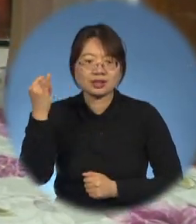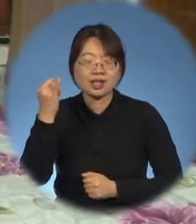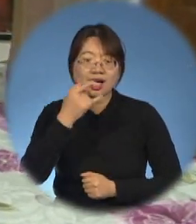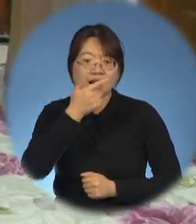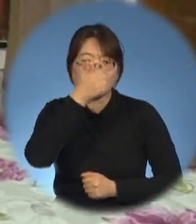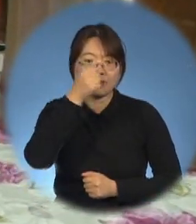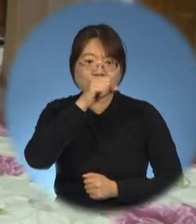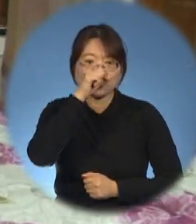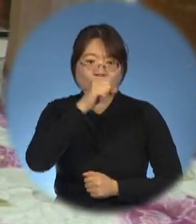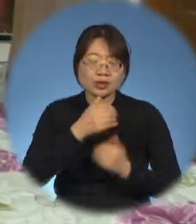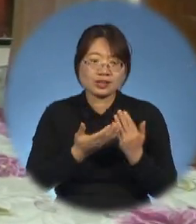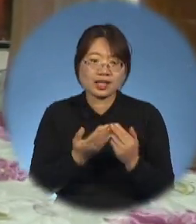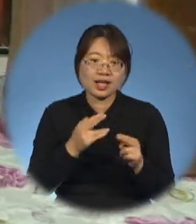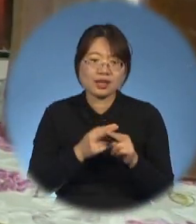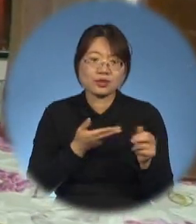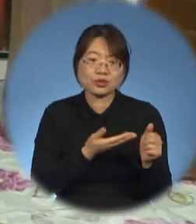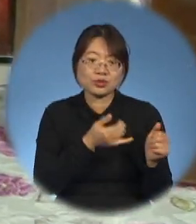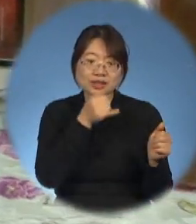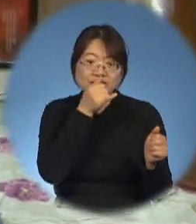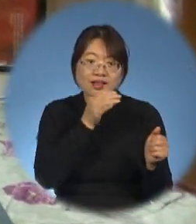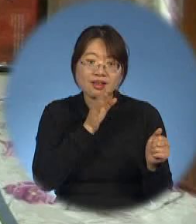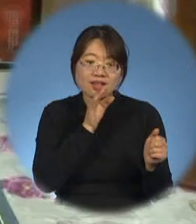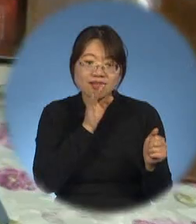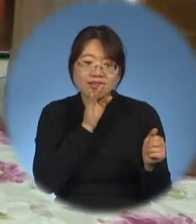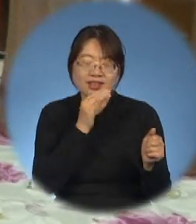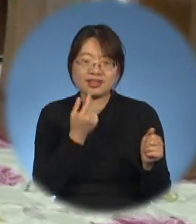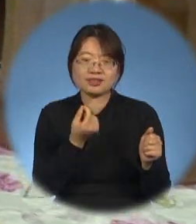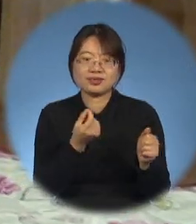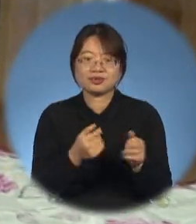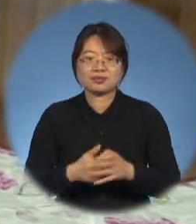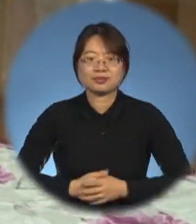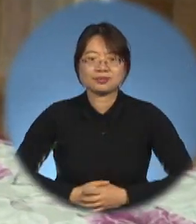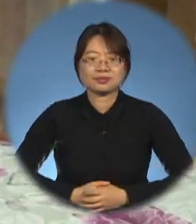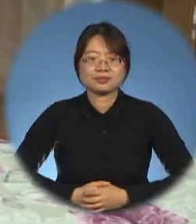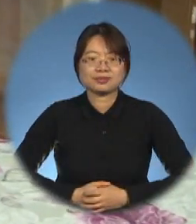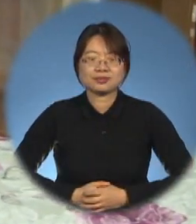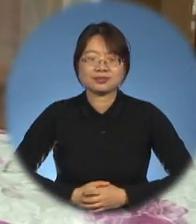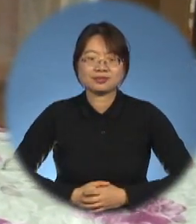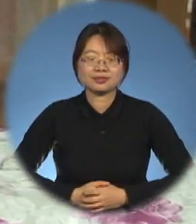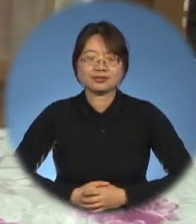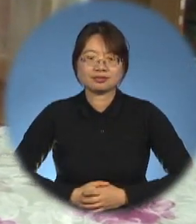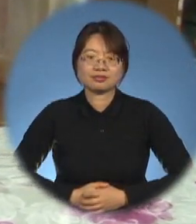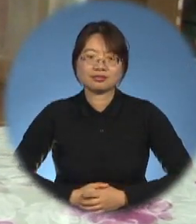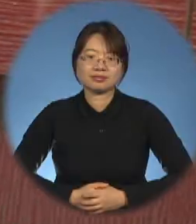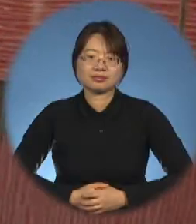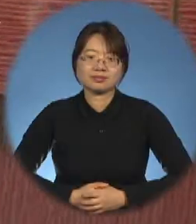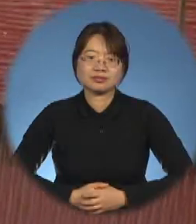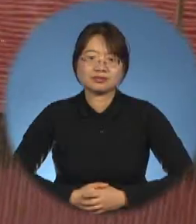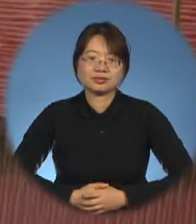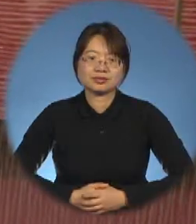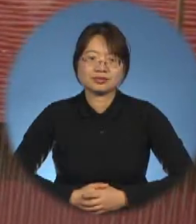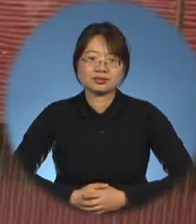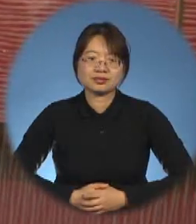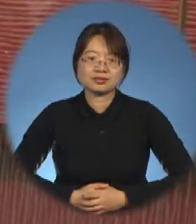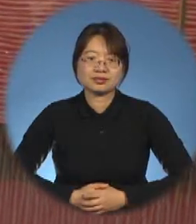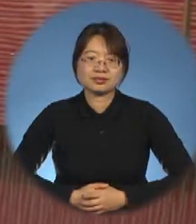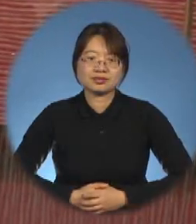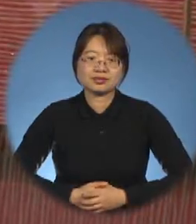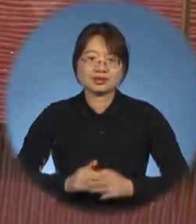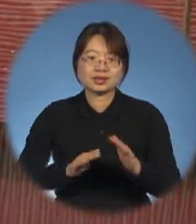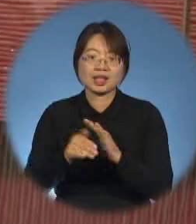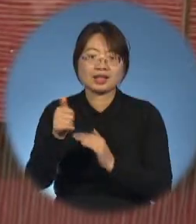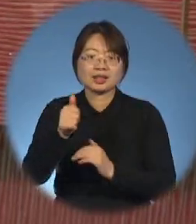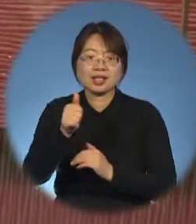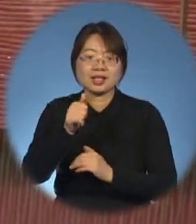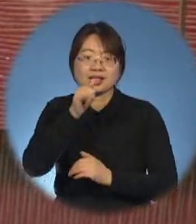좋아하는건 다 해 주네요 아 으 아 눈 같은 가장 이라고 말이